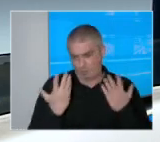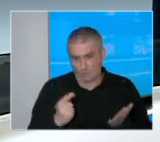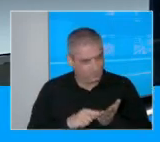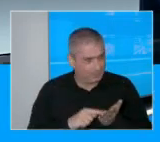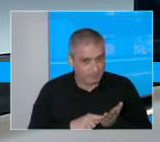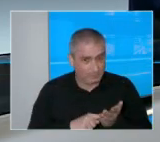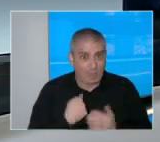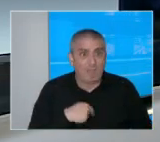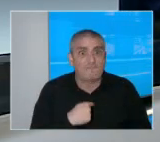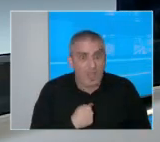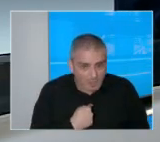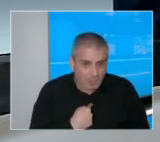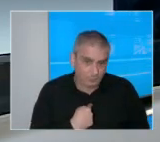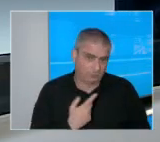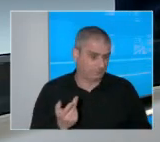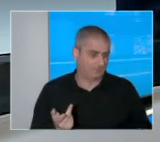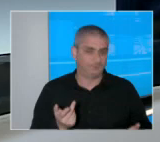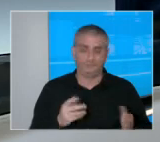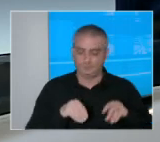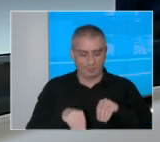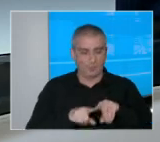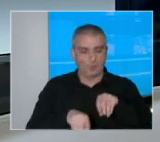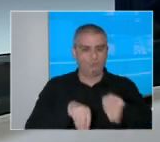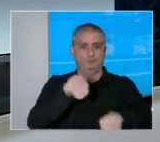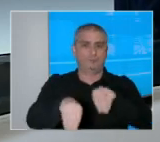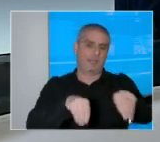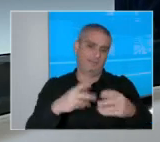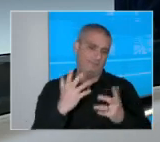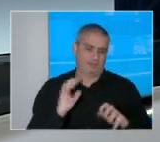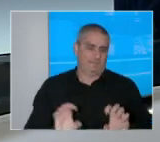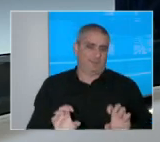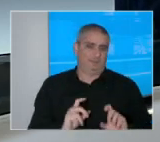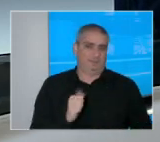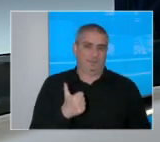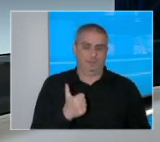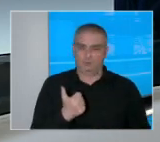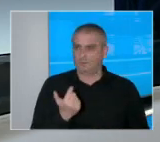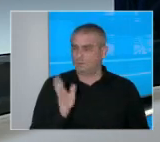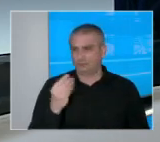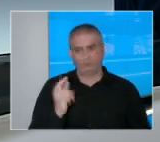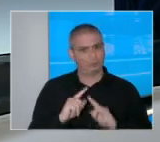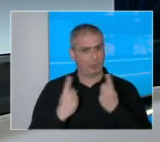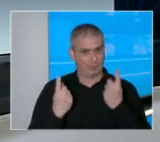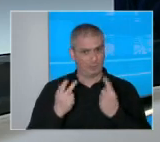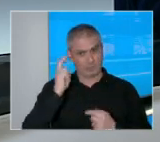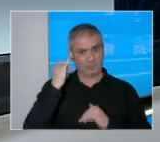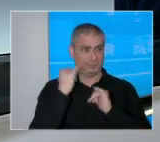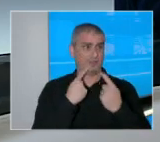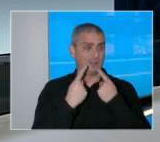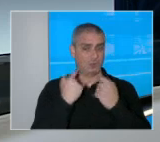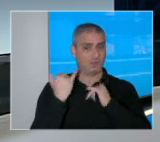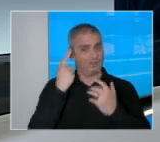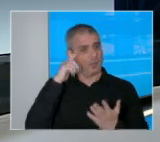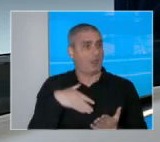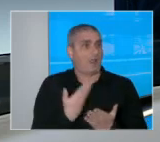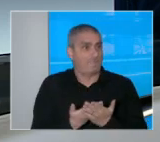למה. ואנחנו כלים על הלוח שלהם, וזה הדבר שהכי מקומם. אבל תשמע, יש כאן קטע אחר שגנץ הביא לדיון, הוא הביא